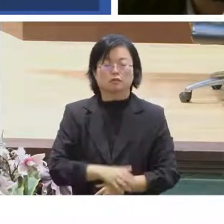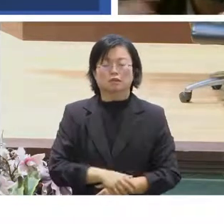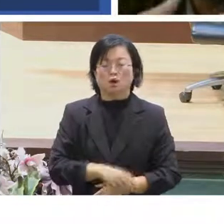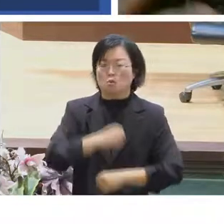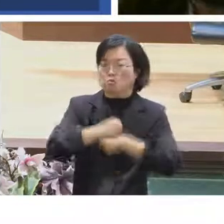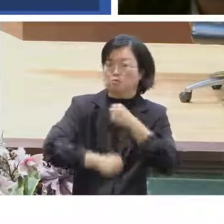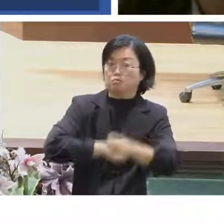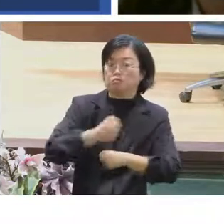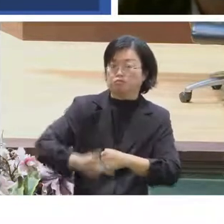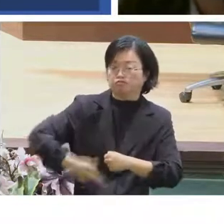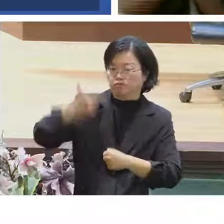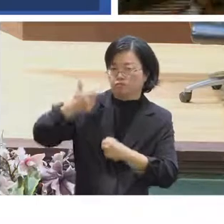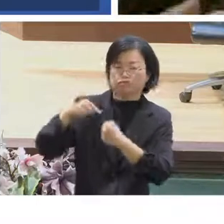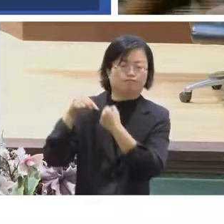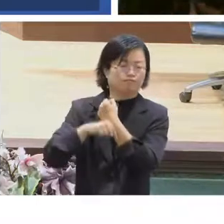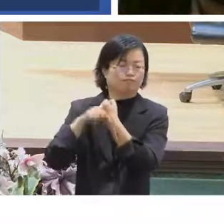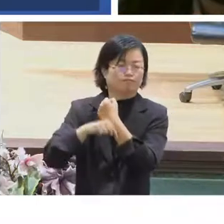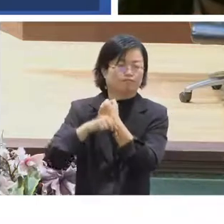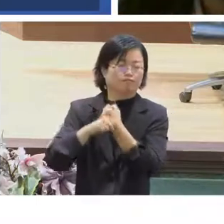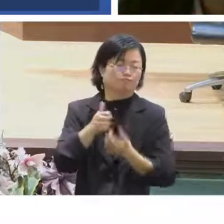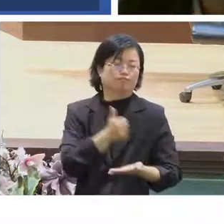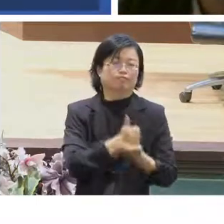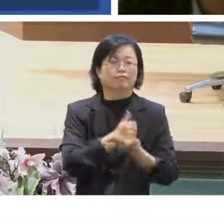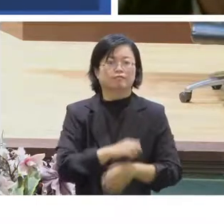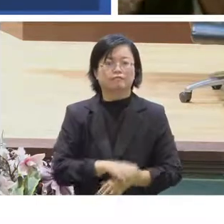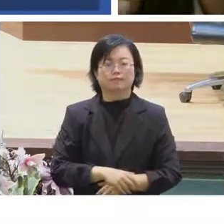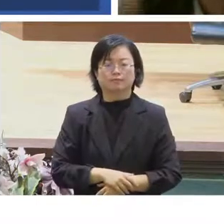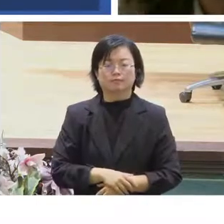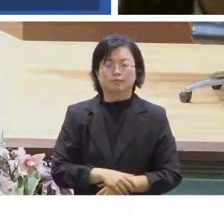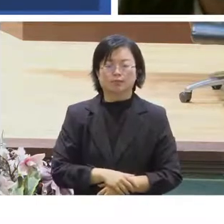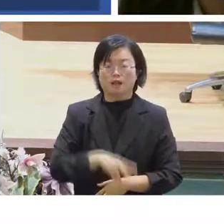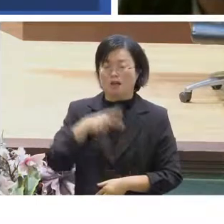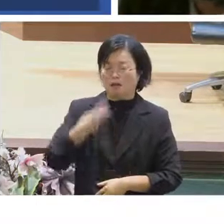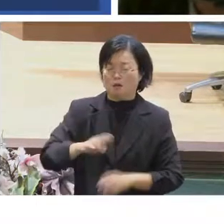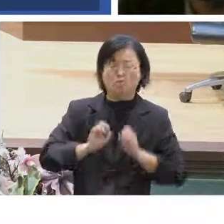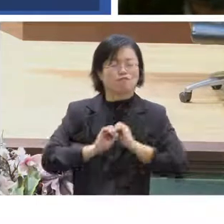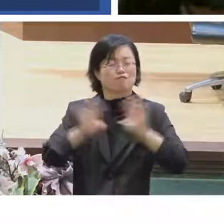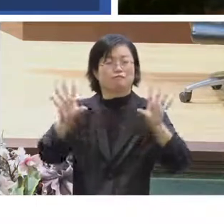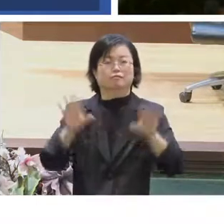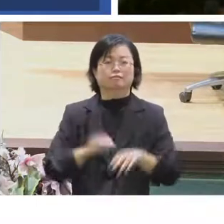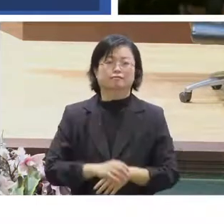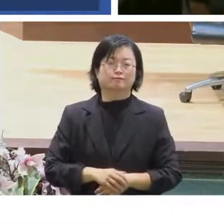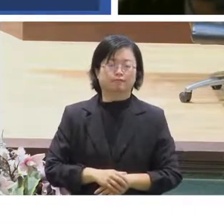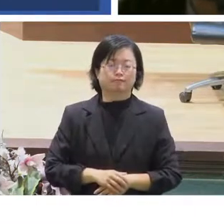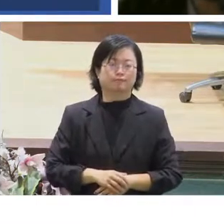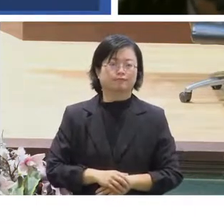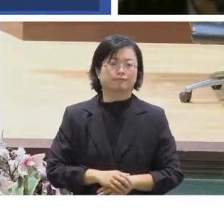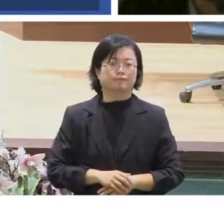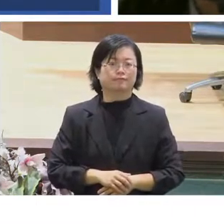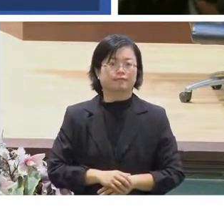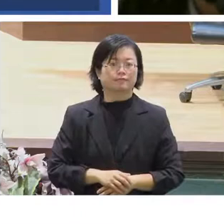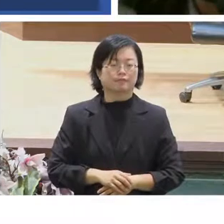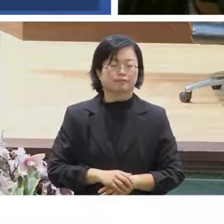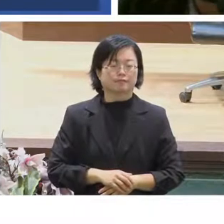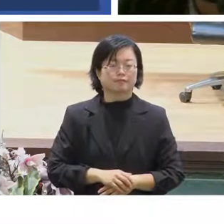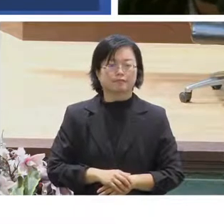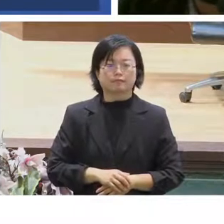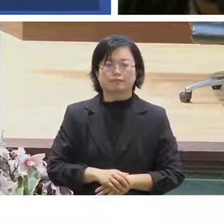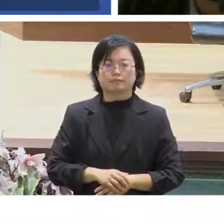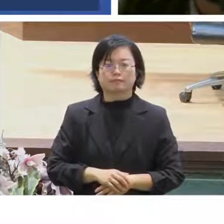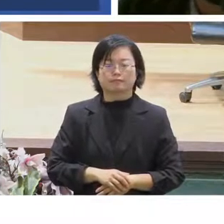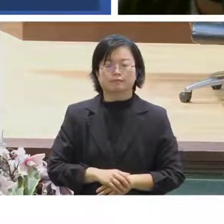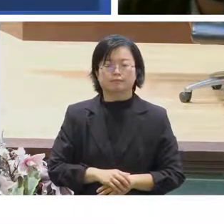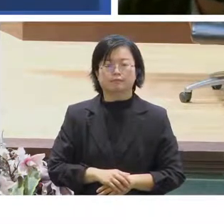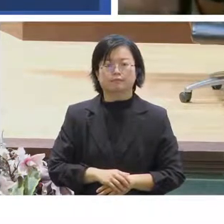快一点的方式来研究出来，发布出去这样子。对，所以其实是这一